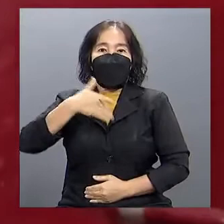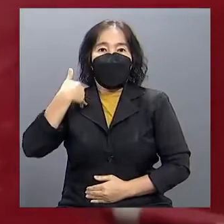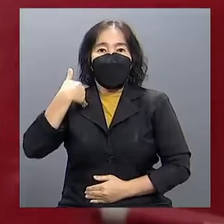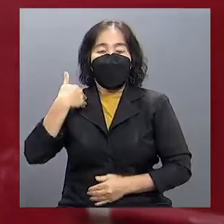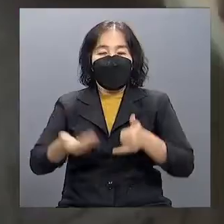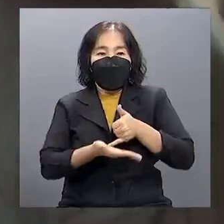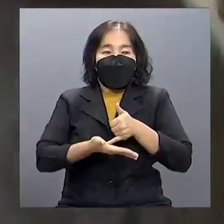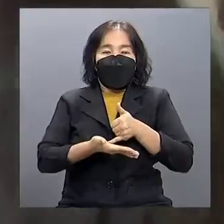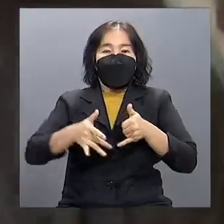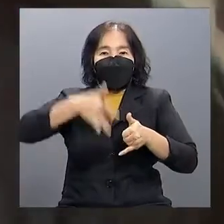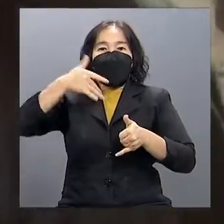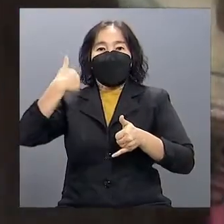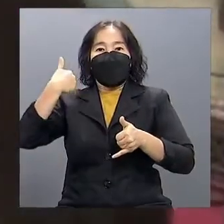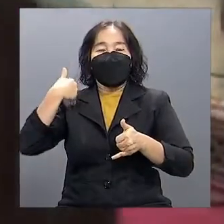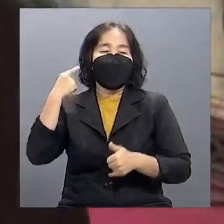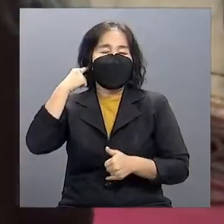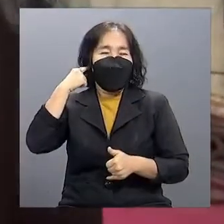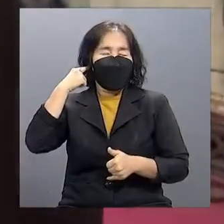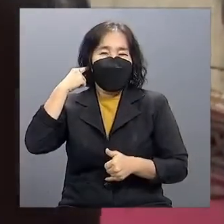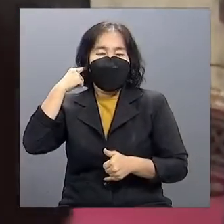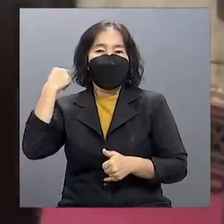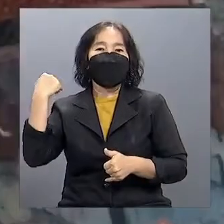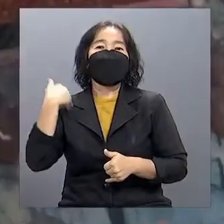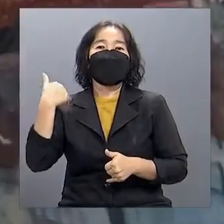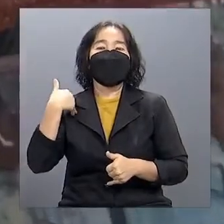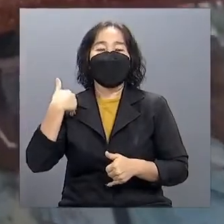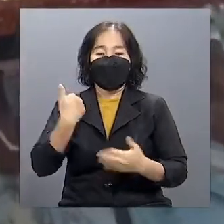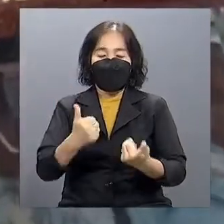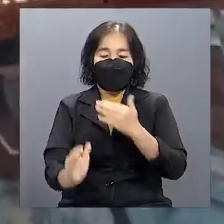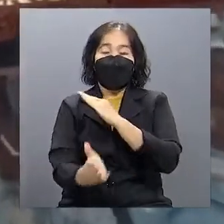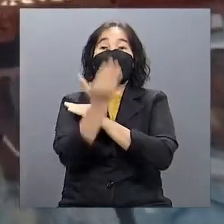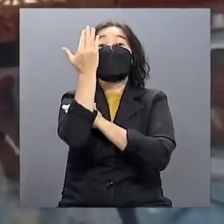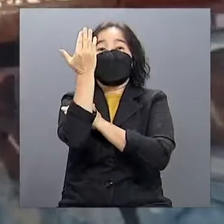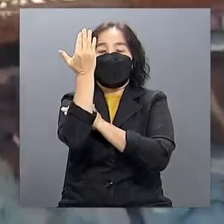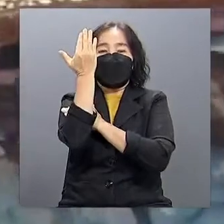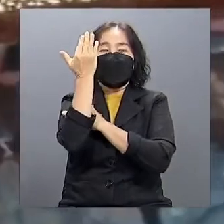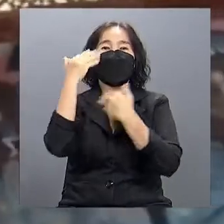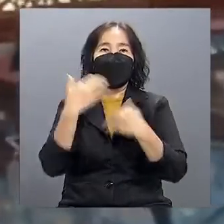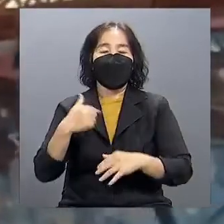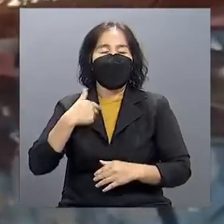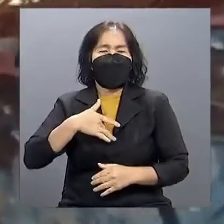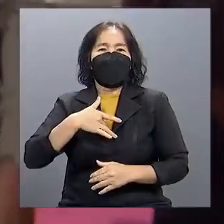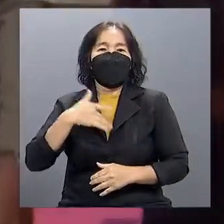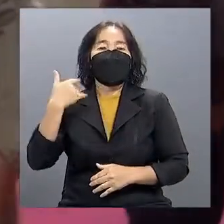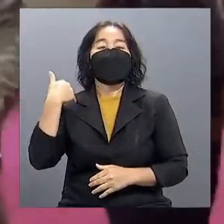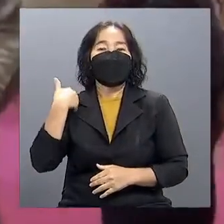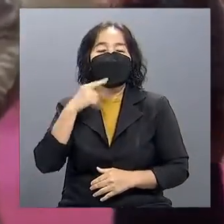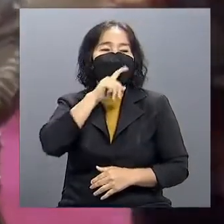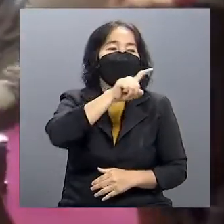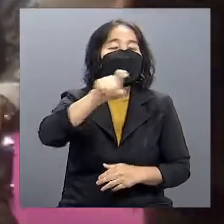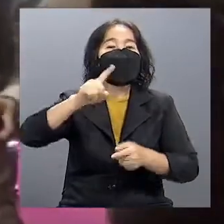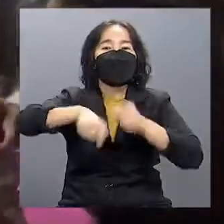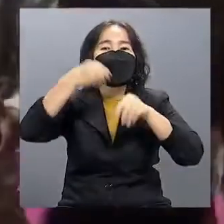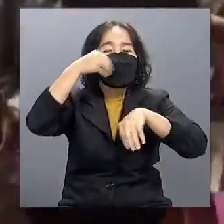กว่ามีเสียงดังด้วยเกิดขึ้นเมื่อช่วงเช้ามืดตอนที่กำลังนอนหลับค่ะก็เลยสอบถามกันจากเพื่อนบ้านแล้วที่รู้ข่าวเนี่ย